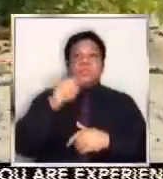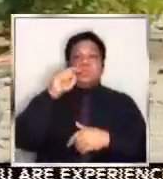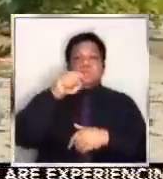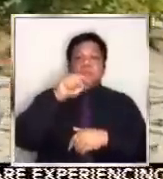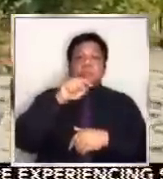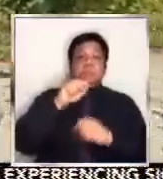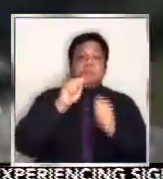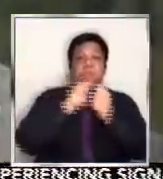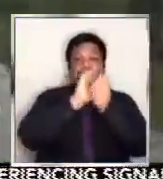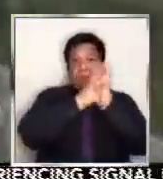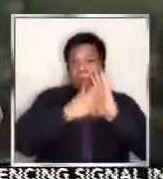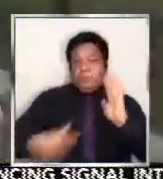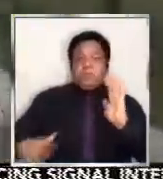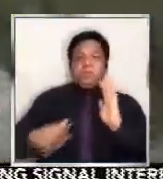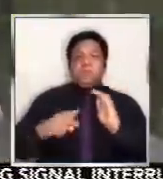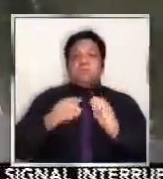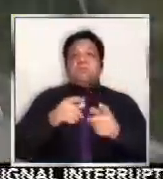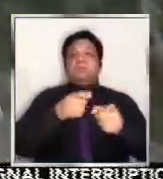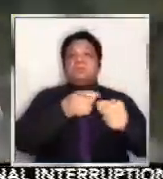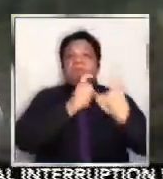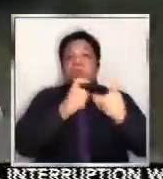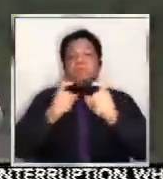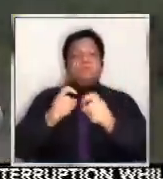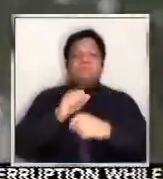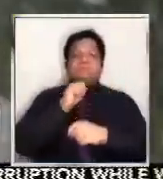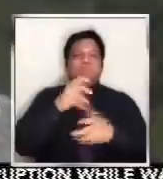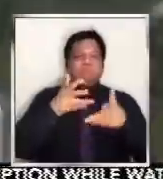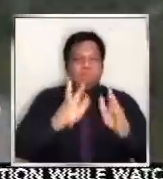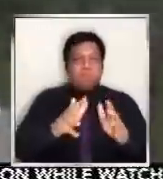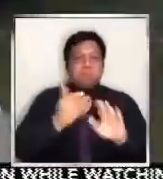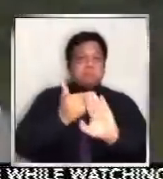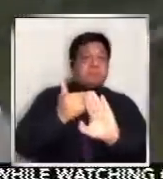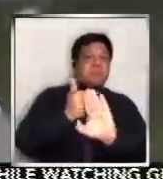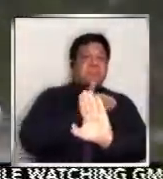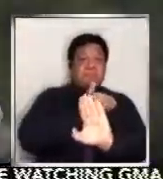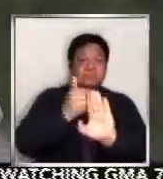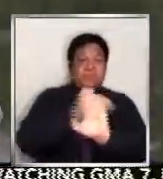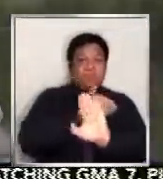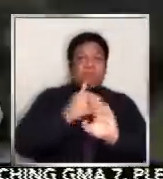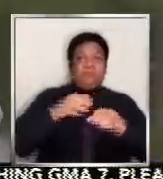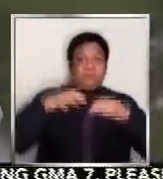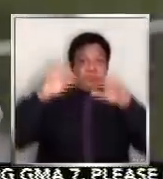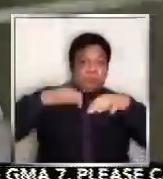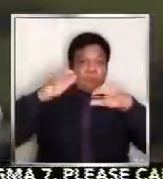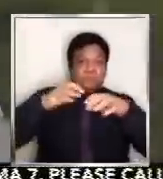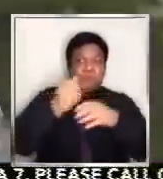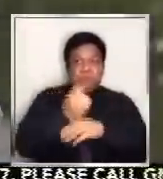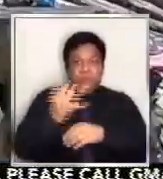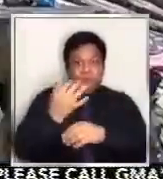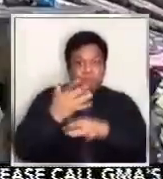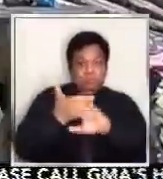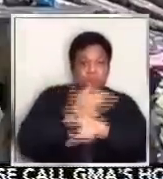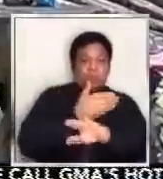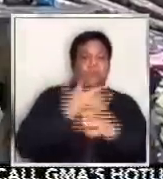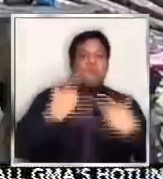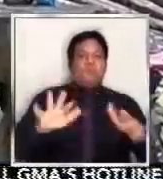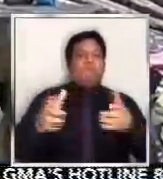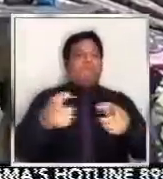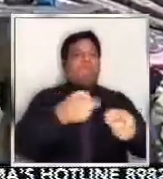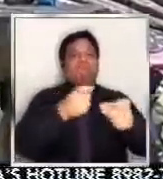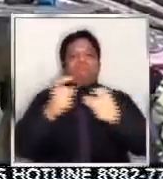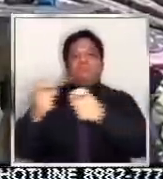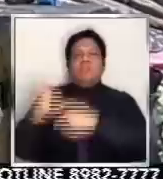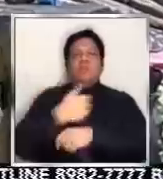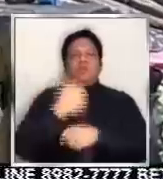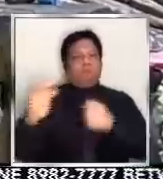mga mangisda. Bago pa man itaas ang storm signal warning sa lalawigan, nakapag-ani na ang ilang magsasaka. Ang ilang residente